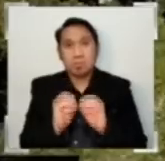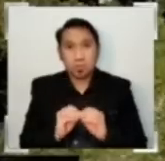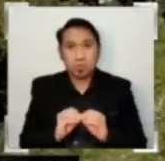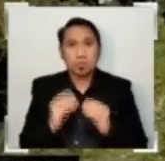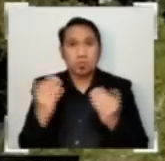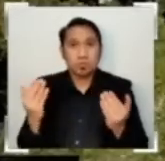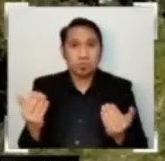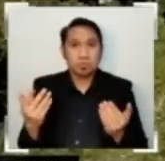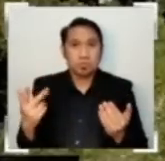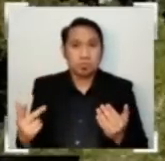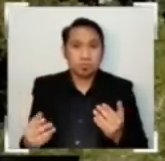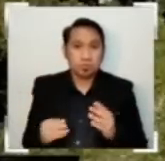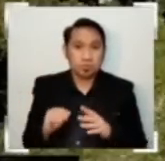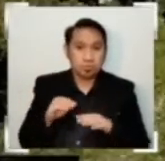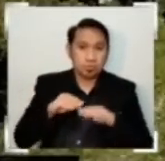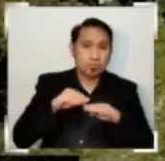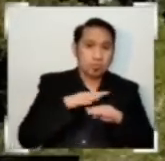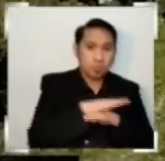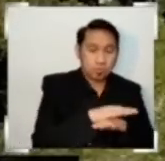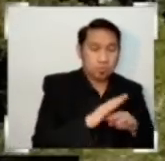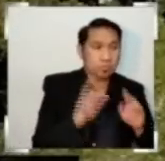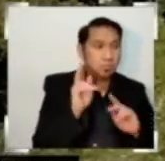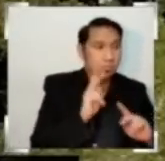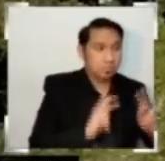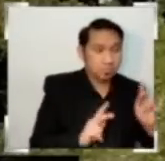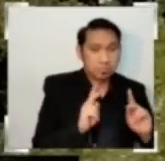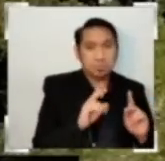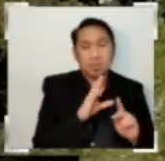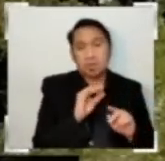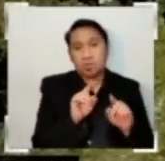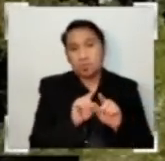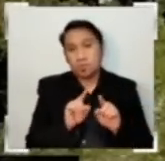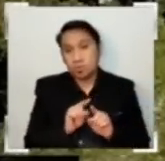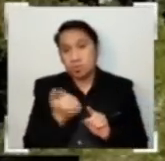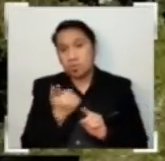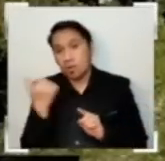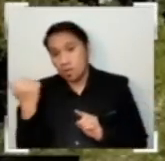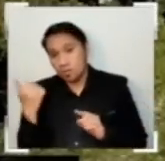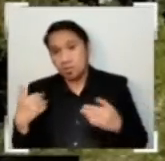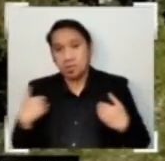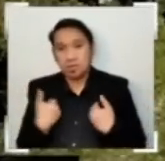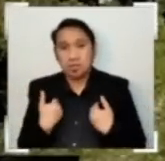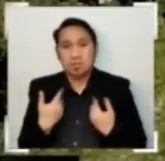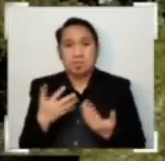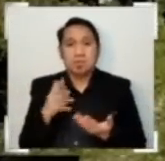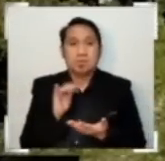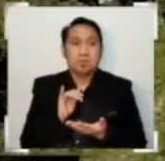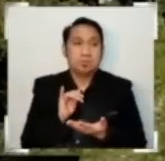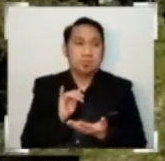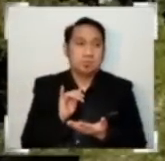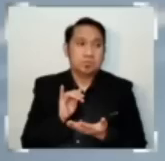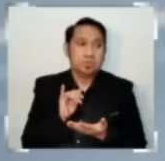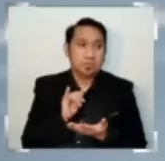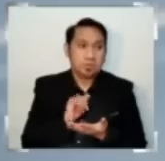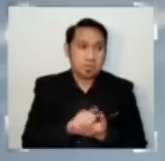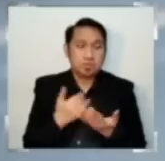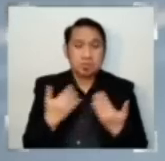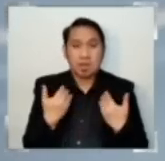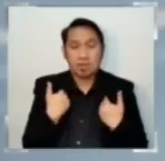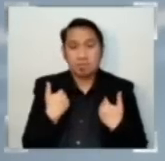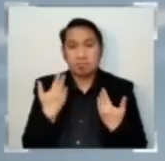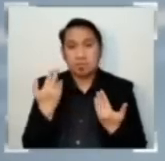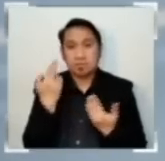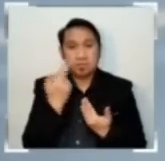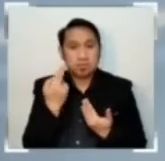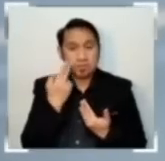us and other predators like sharks, no? Tumataas actually yung concentration ng toxins na to. Para sa